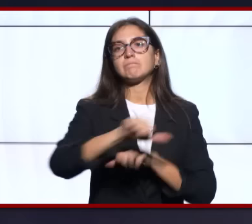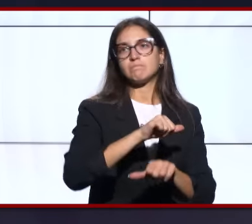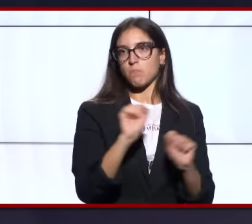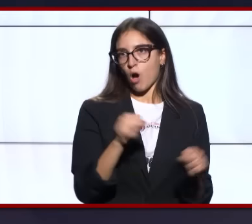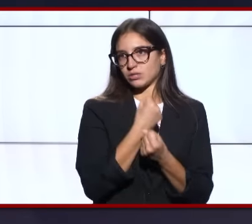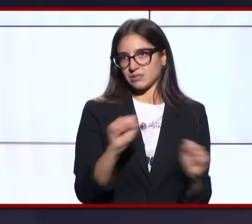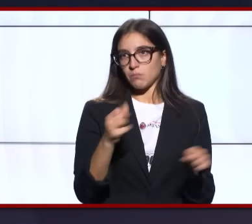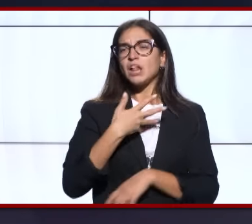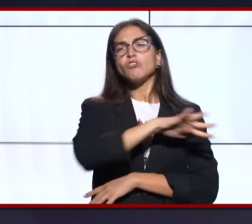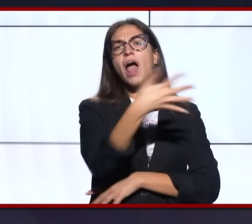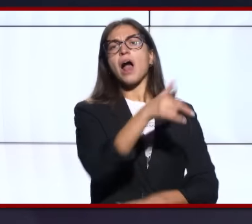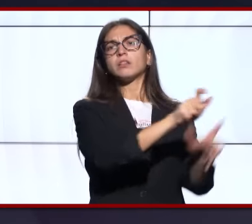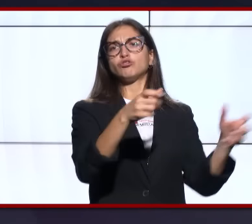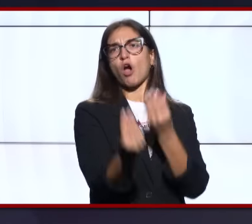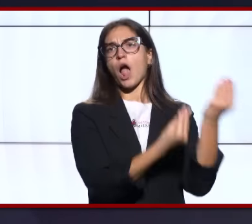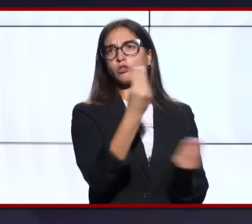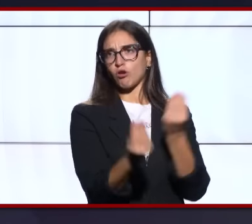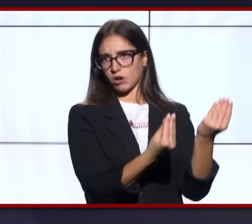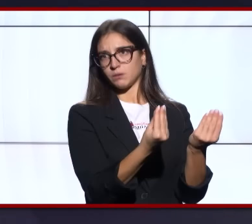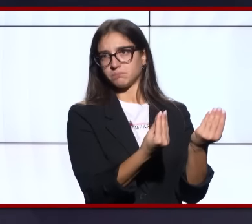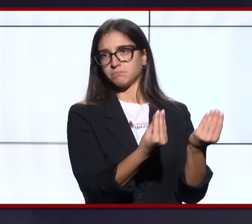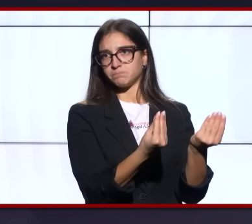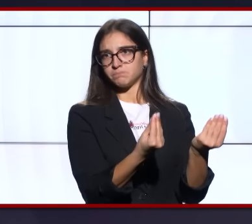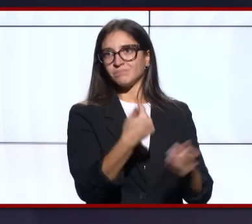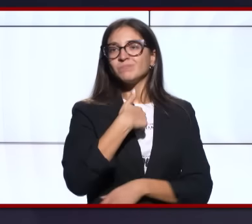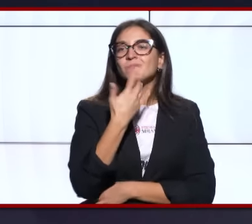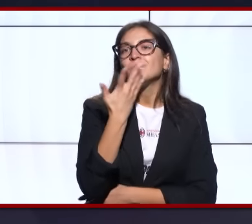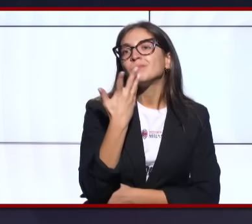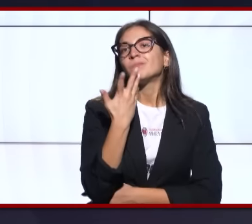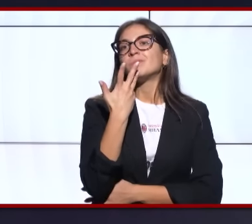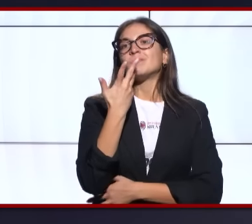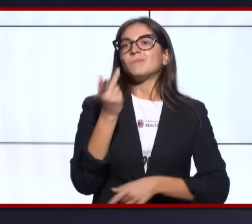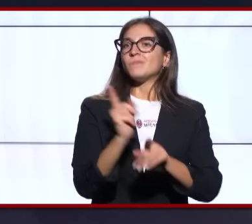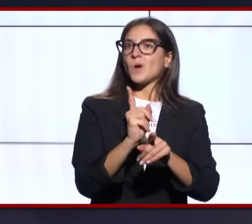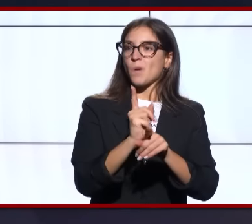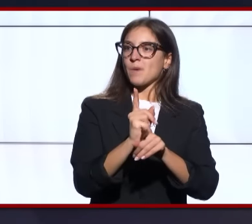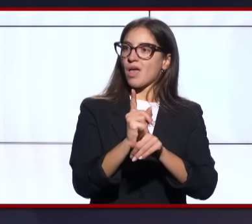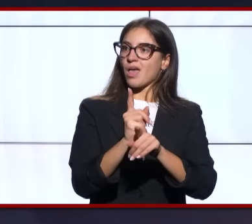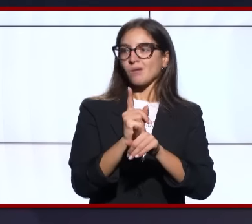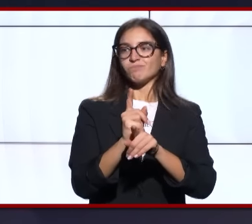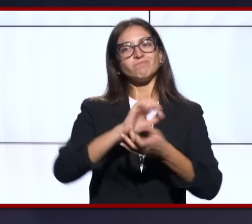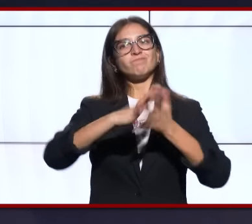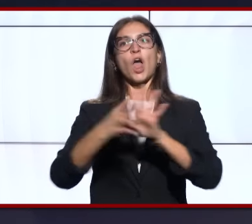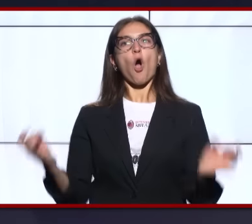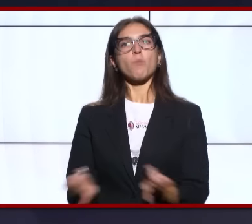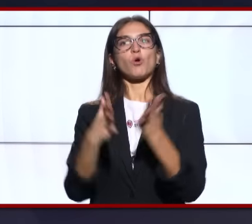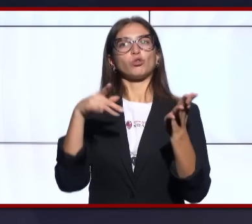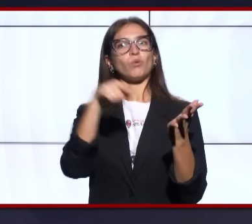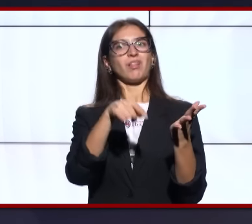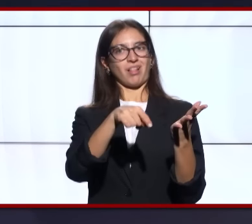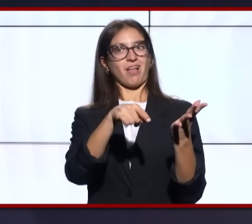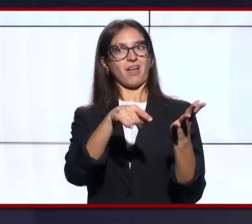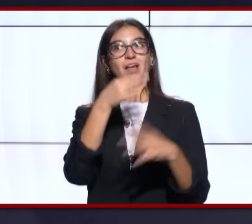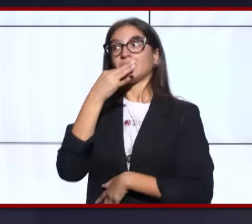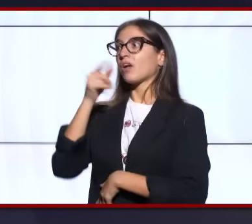oltri giocatori è una io mi piace più di sentire che È un'opportunità per i giocatori che